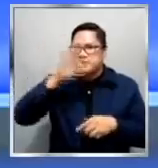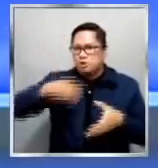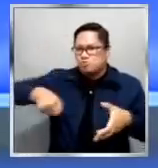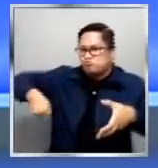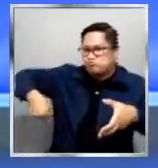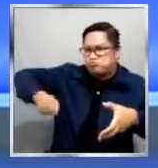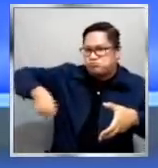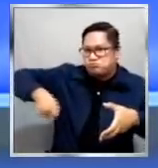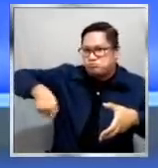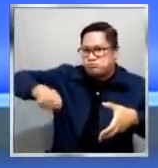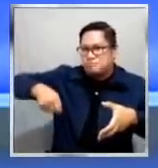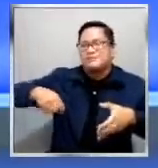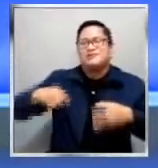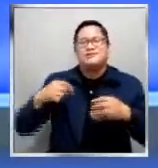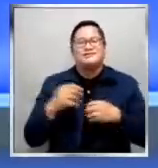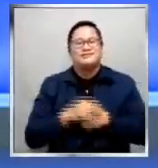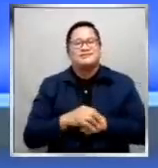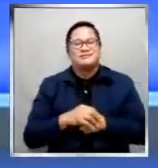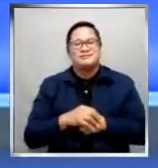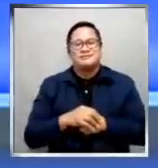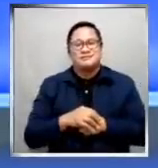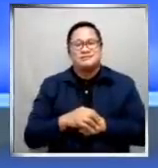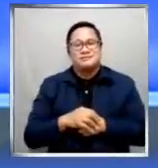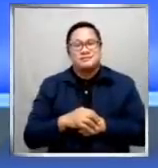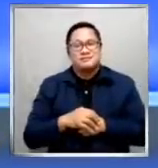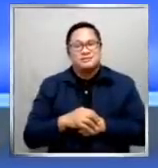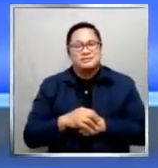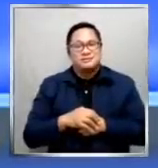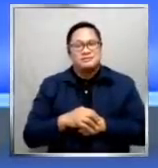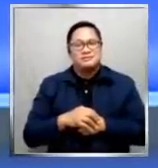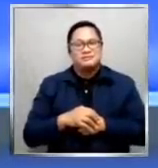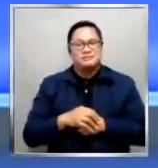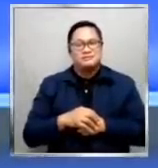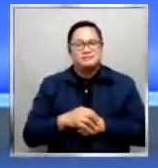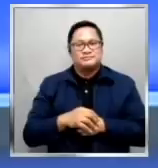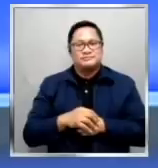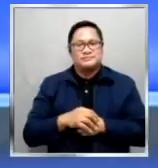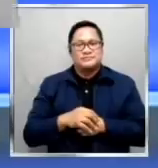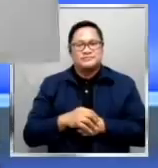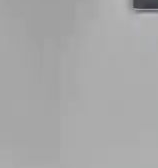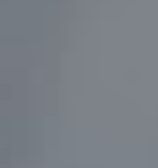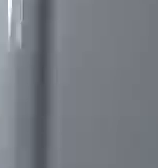bilyar. Naka-timeout at makatutok muna tayo. Timeout kay Gino Trinidad.